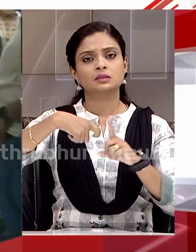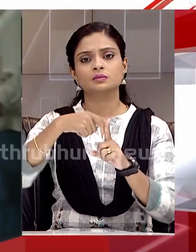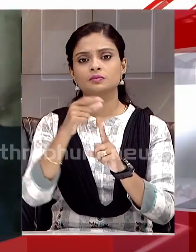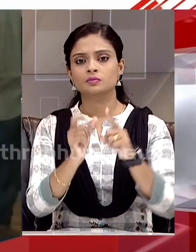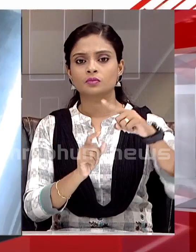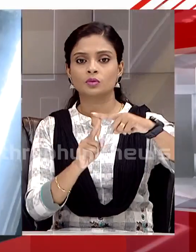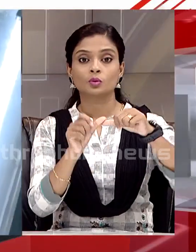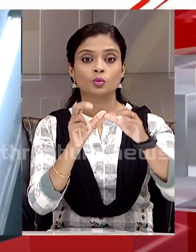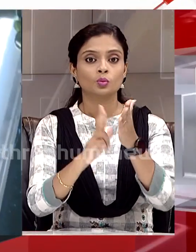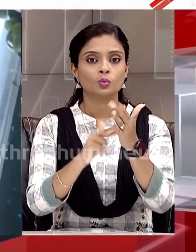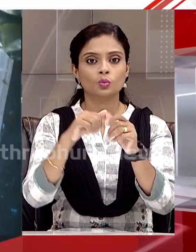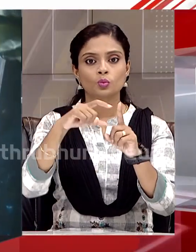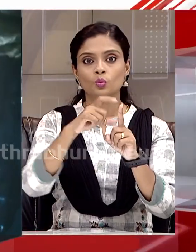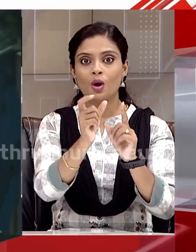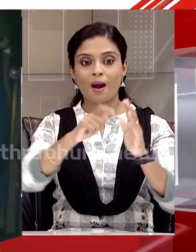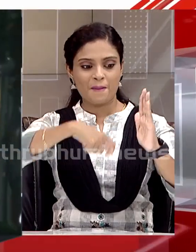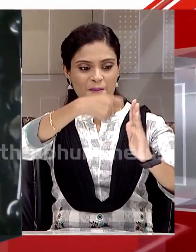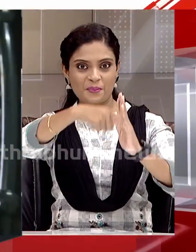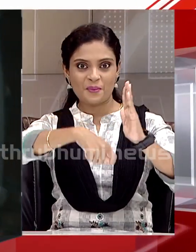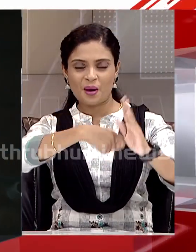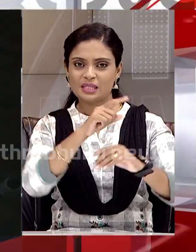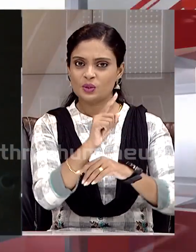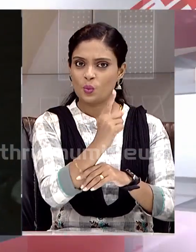പറയുന്നത് അദ്ദേഹം വിഭാവനം ചെയ്തത്